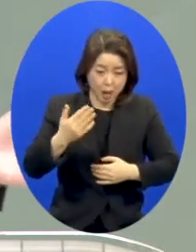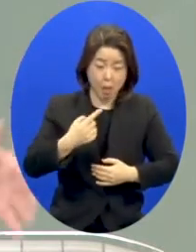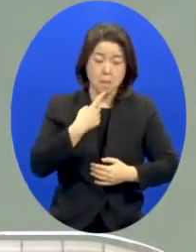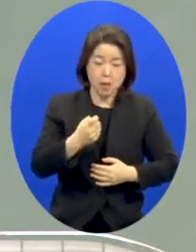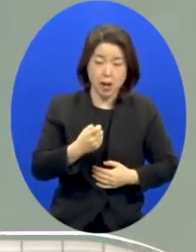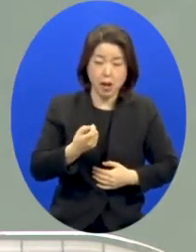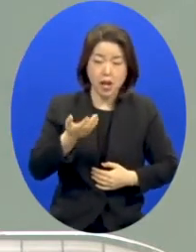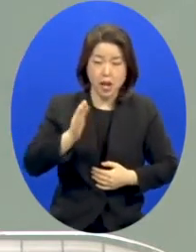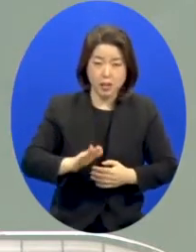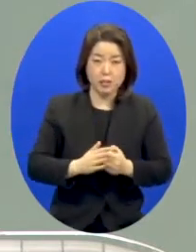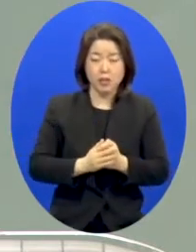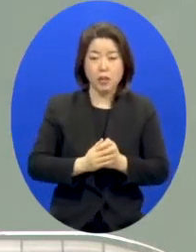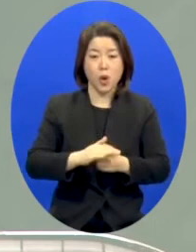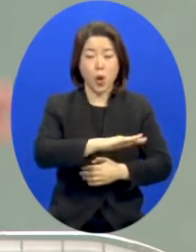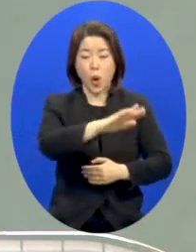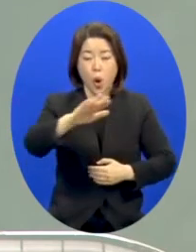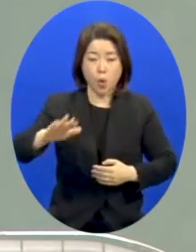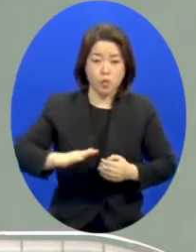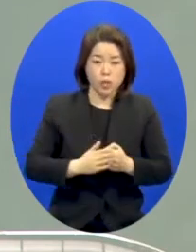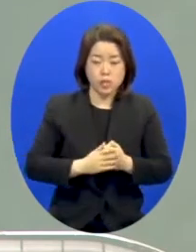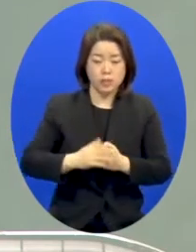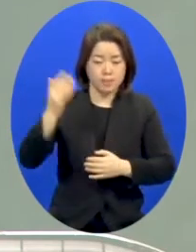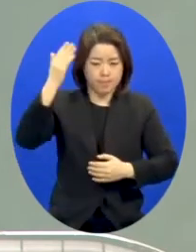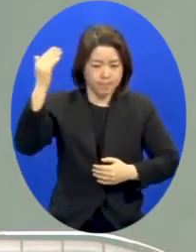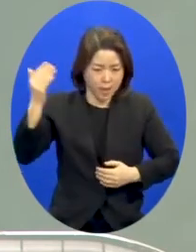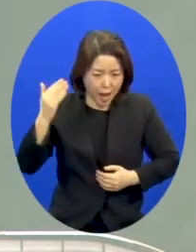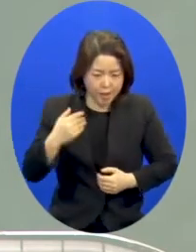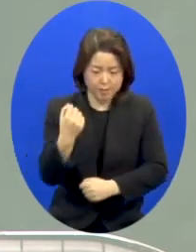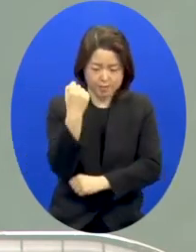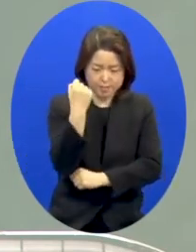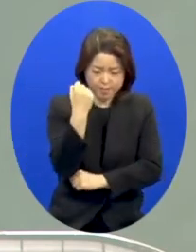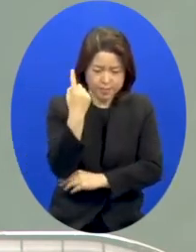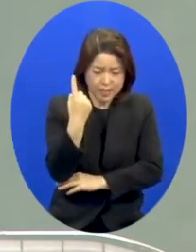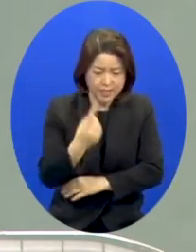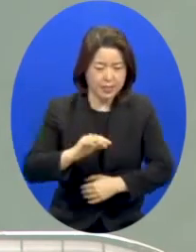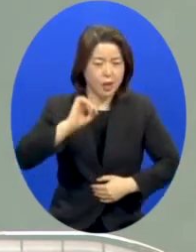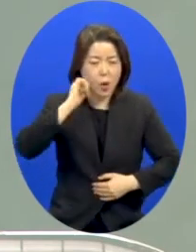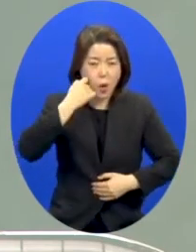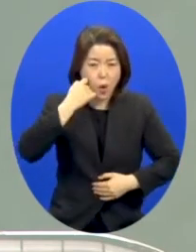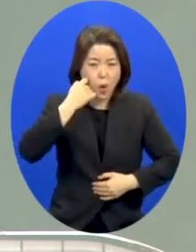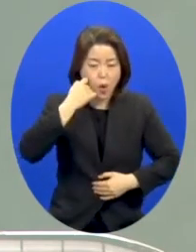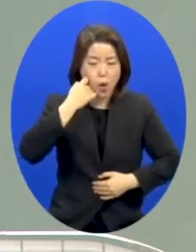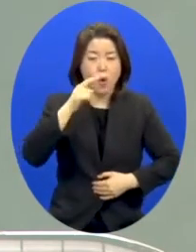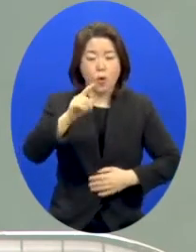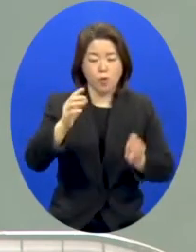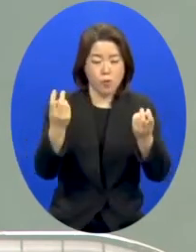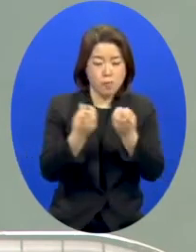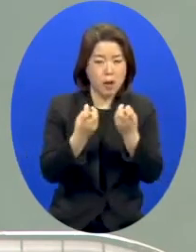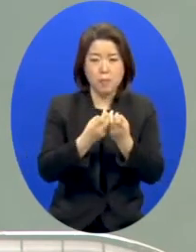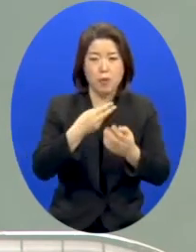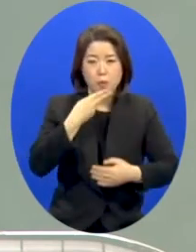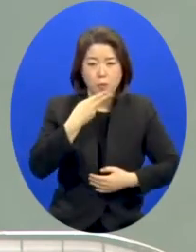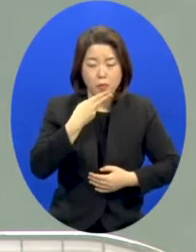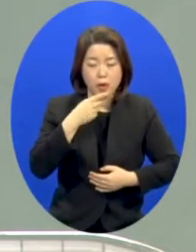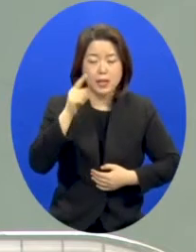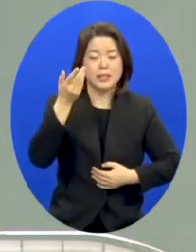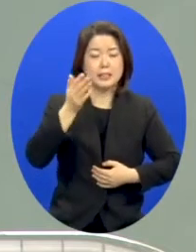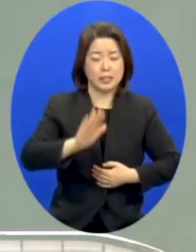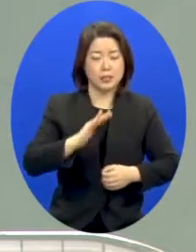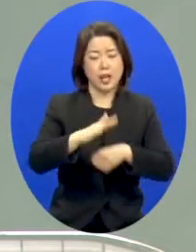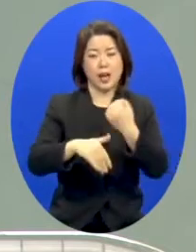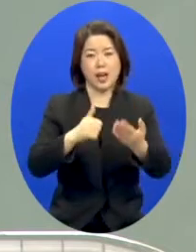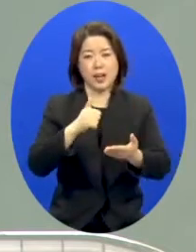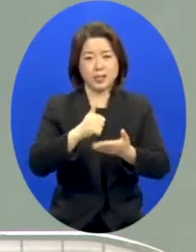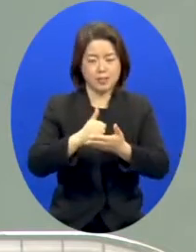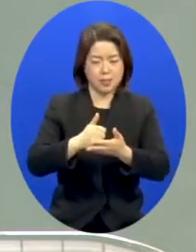지킬 방법이 없었습니다 하나님의 전적인 간섭 하심으로 우리나라 그 위기에서 건 증을 받았습니다